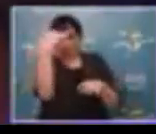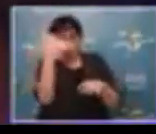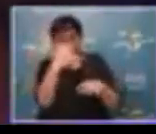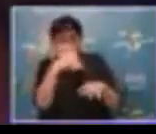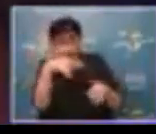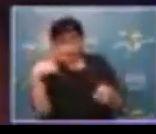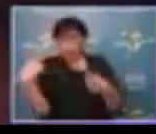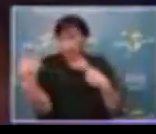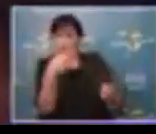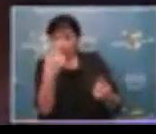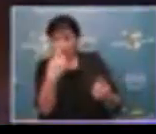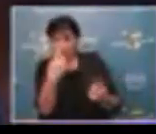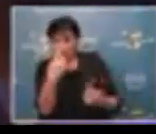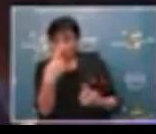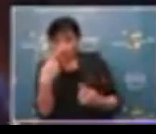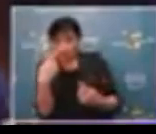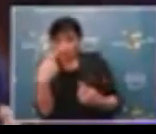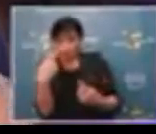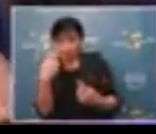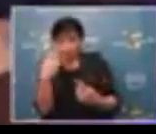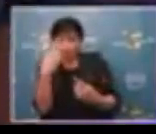de